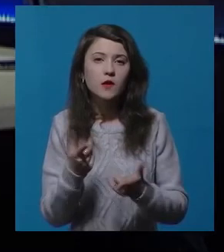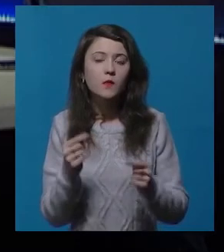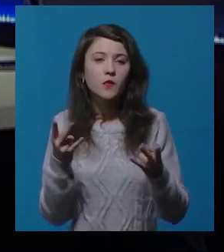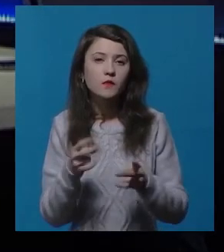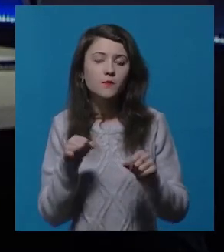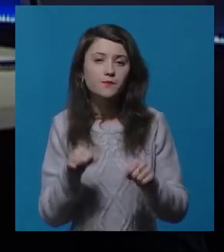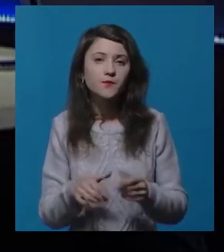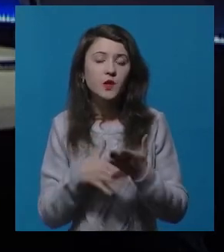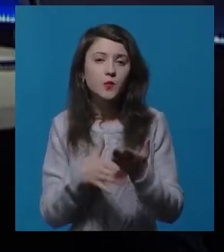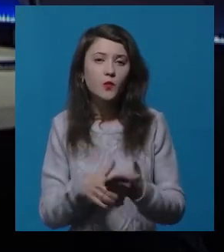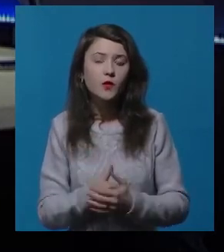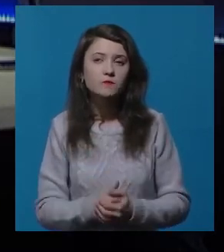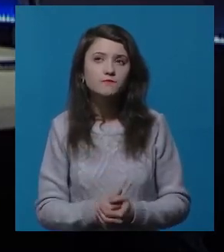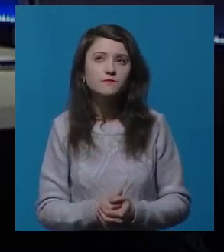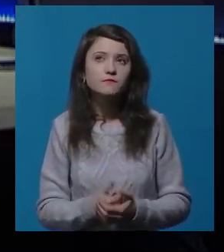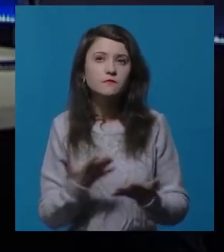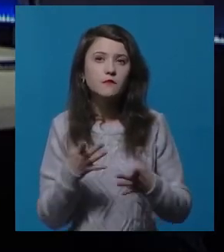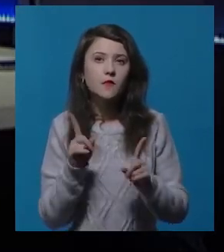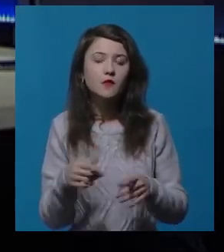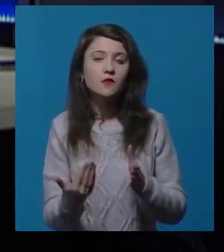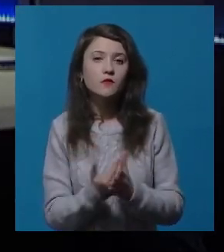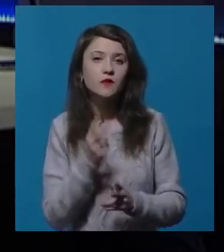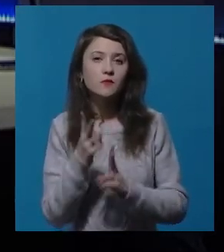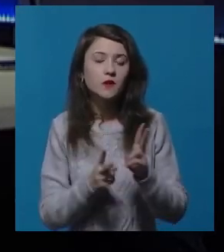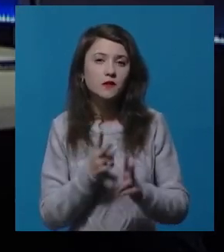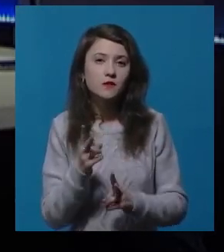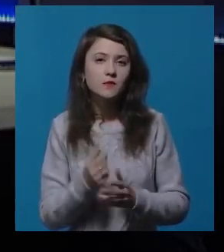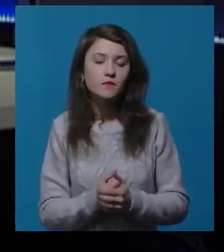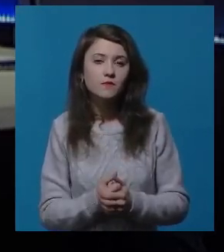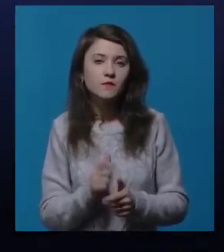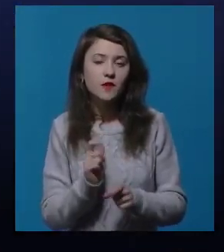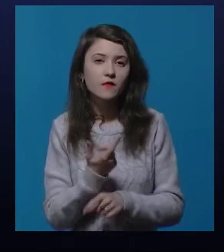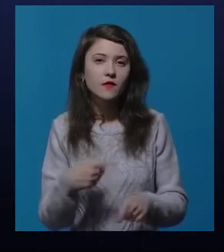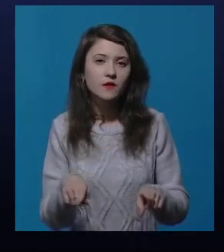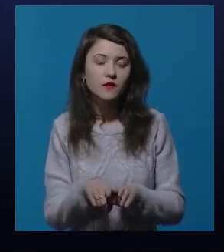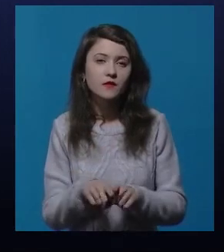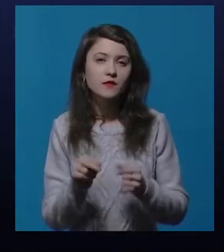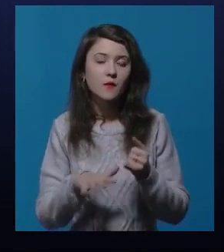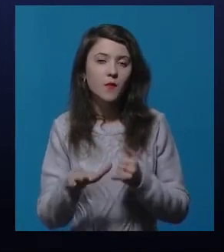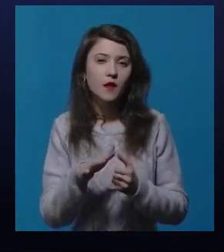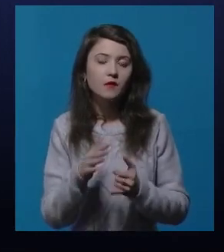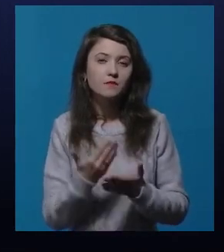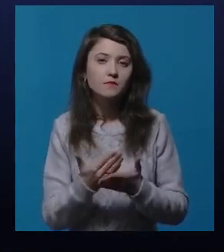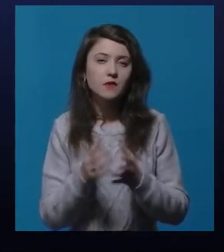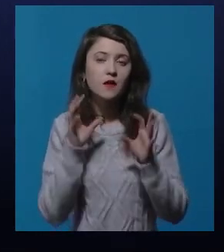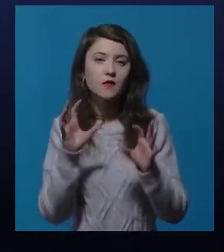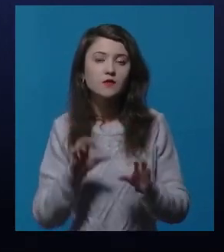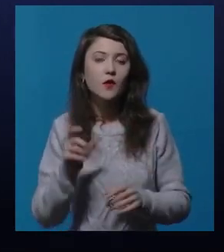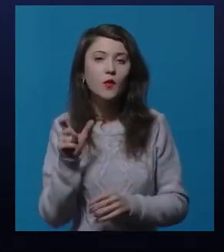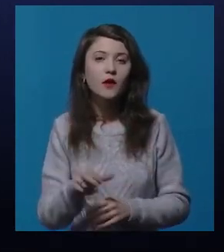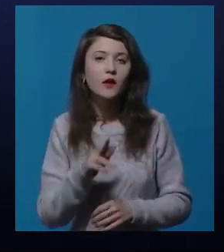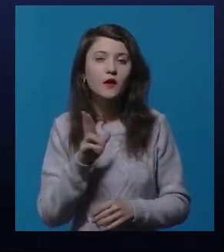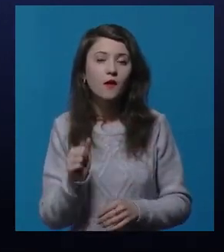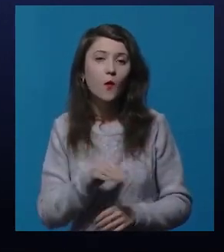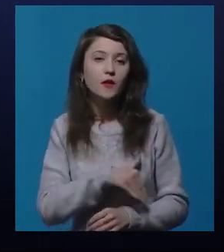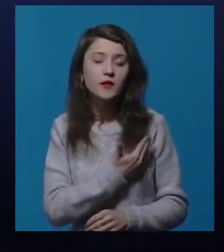власне. От ми також нові зміни законодавства, ми знову ж таки земельне законодавство. Людина, яка